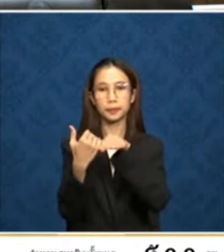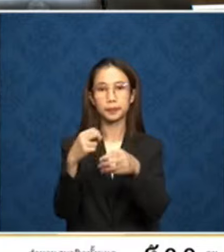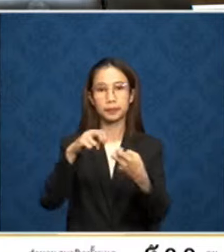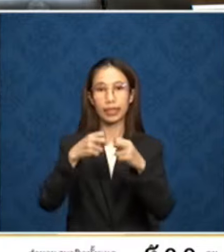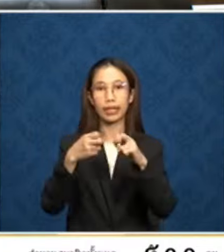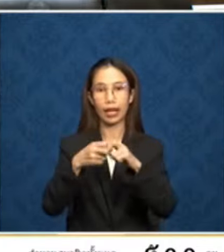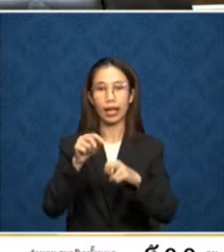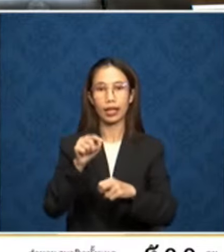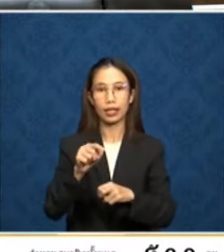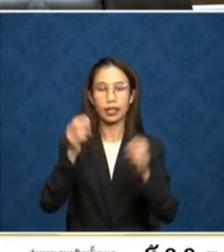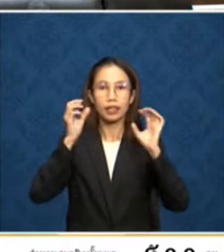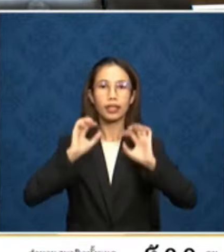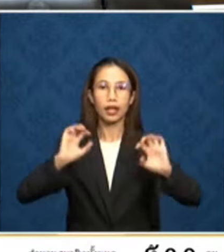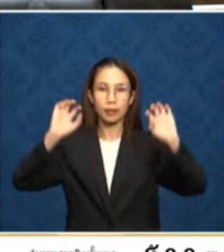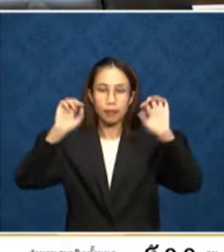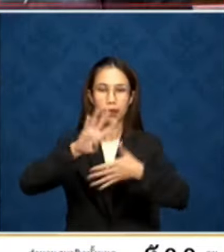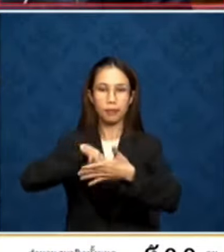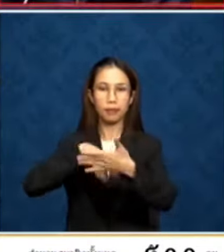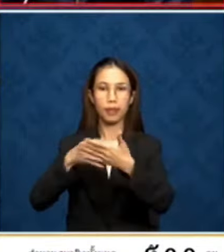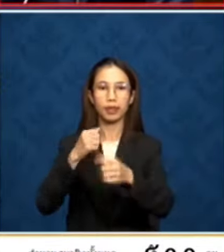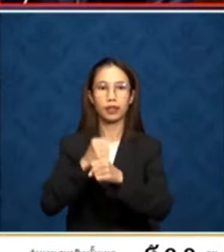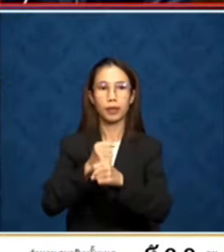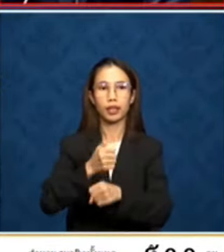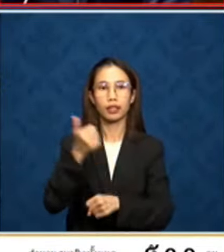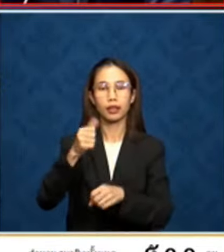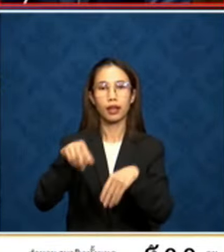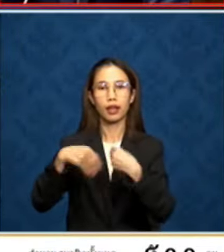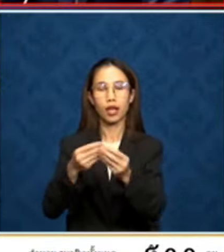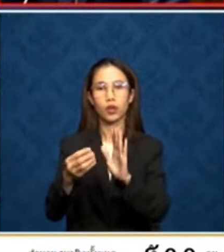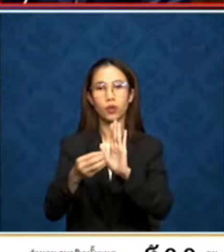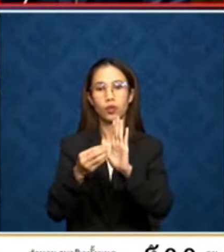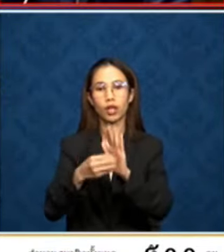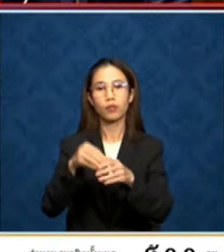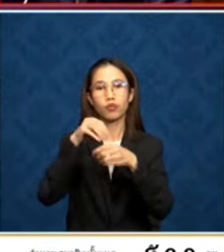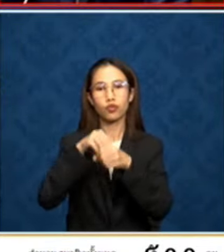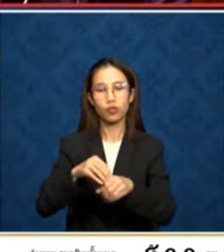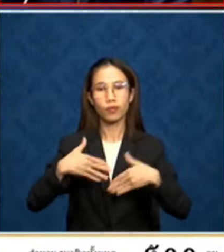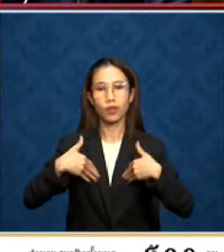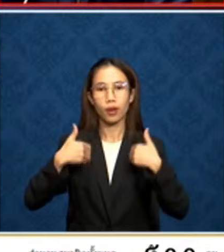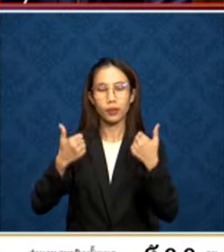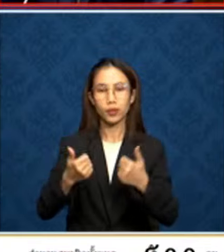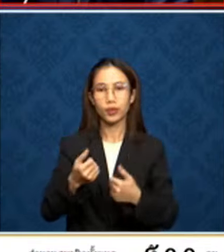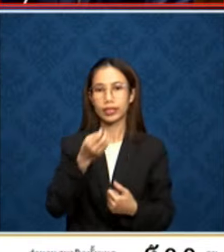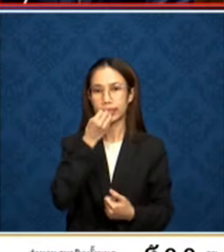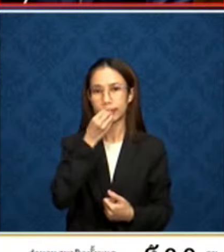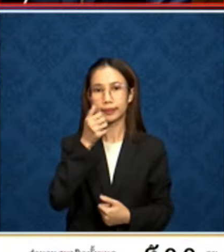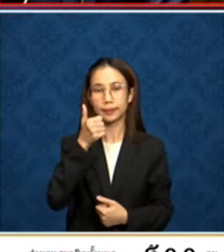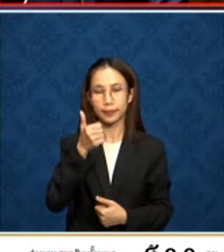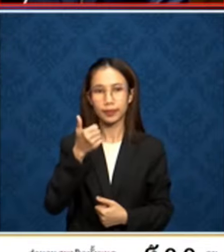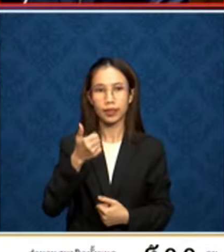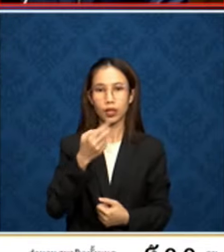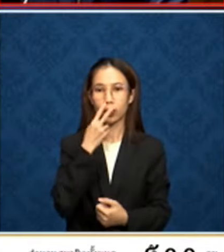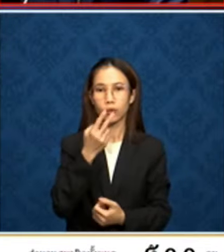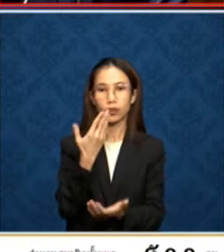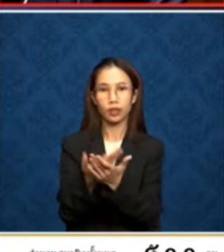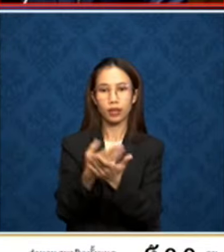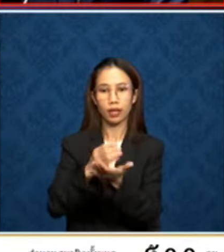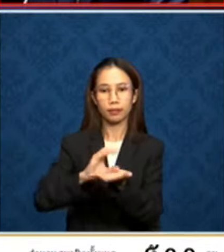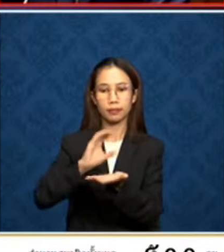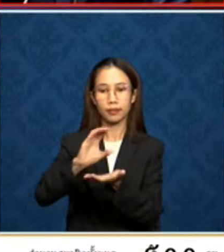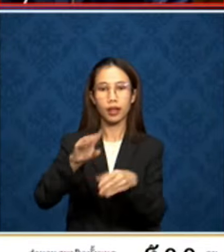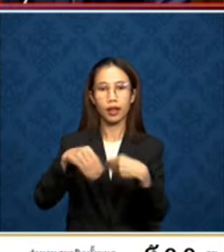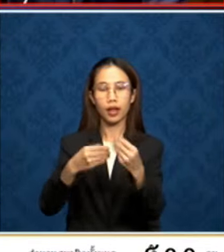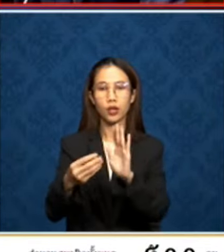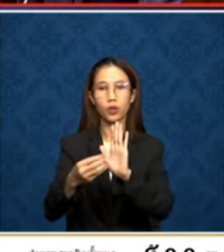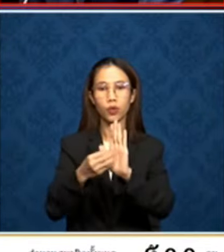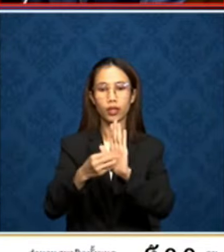แล้วรัฐบาลยังมีนโยบายอื่นๆที่ทำให้คนกรุงอยู่ดีมีกินหากเรามาดูงบประมาณนะคะของกรุงเทพมหานครที่ขอ